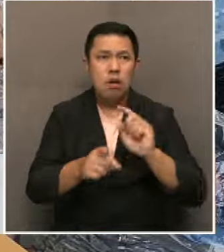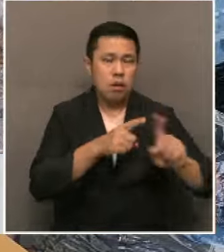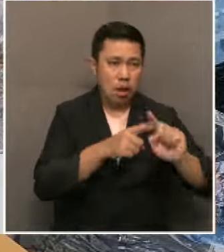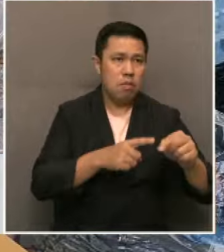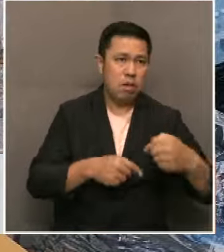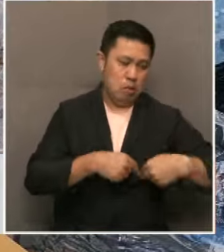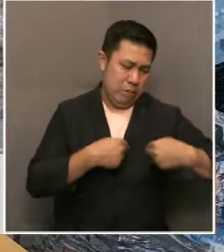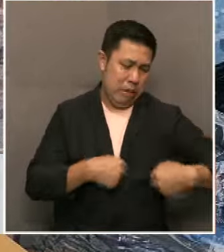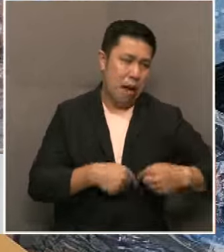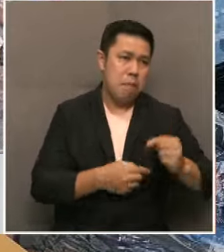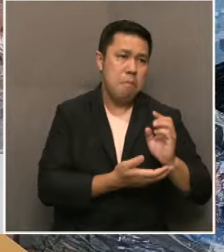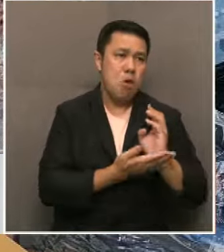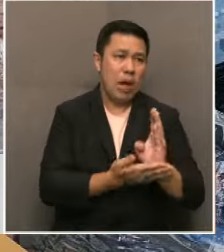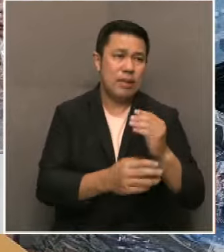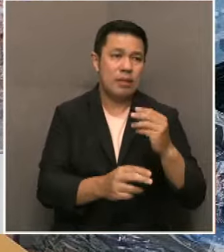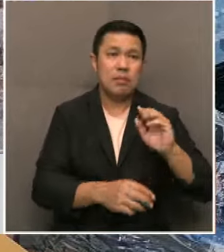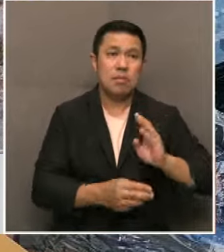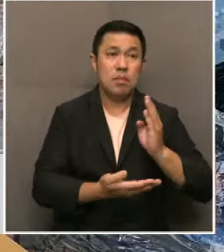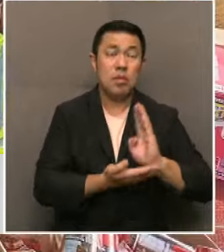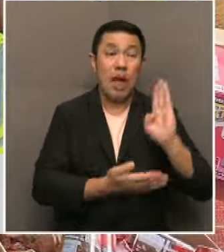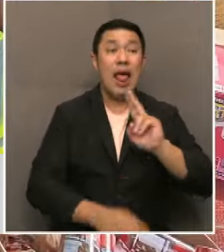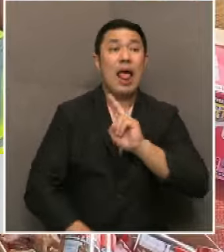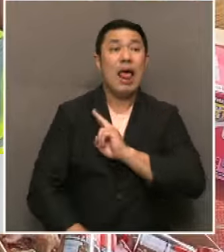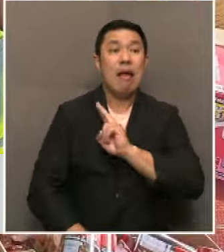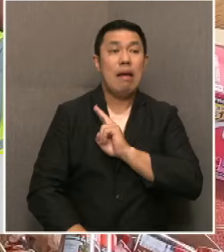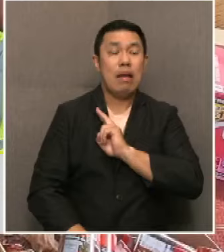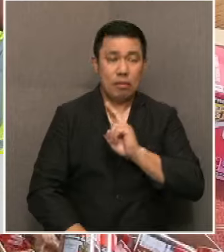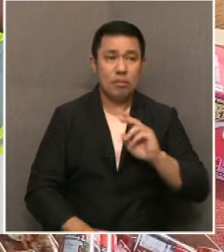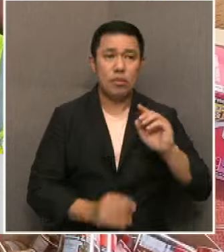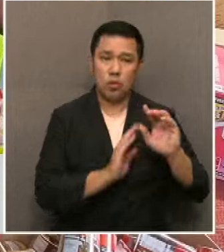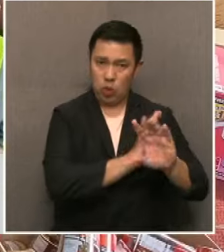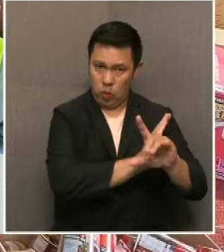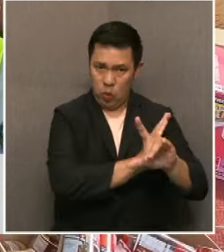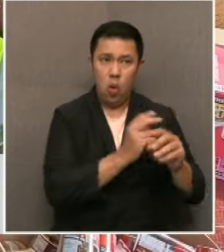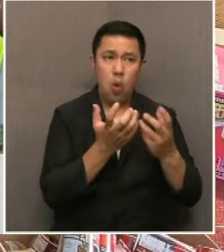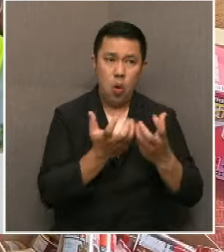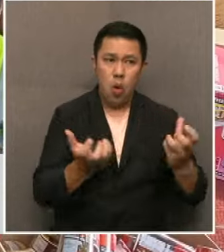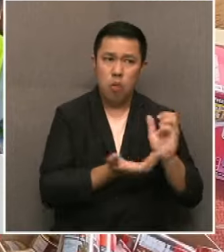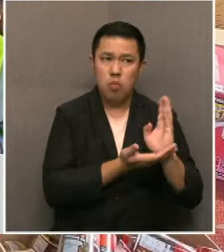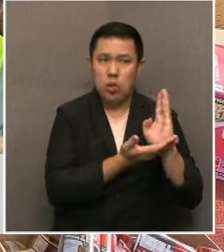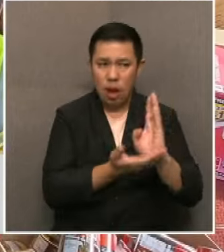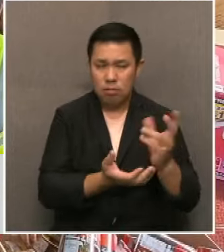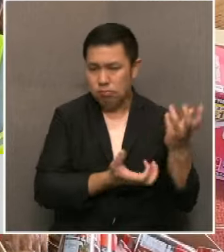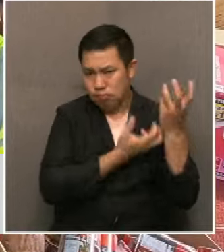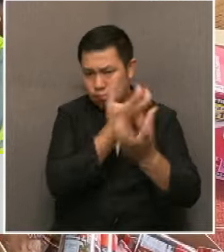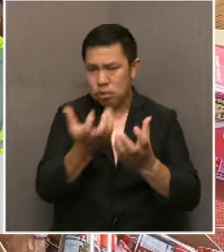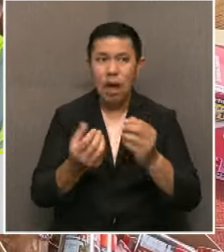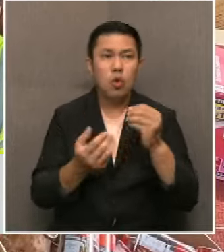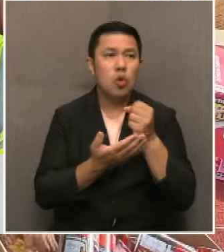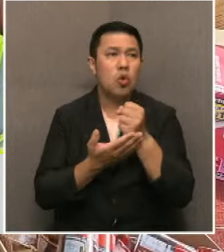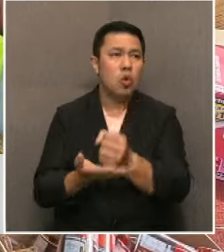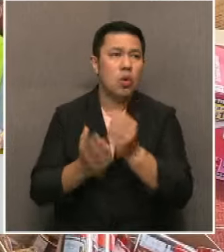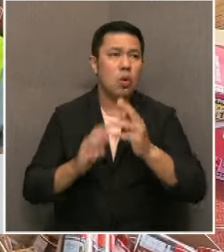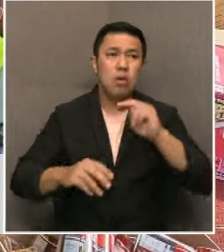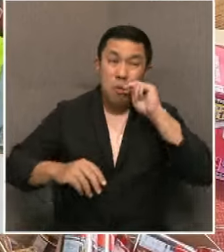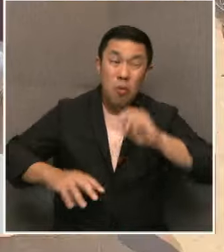ำใจจากกลุ่มบริษัทเอกชนในจังหวัดชลบุรีร่วมกันบริจาคสิ่งของจำนวนมากส่งมาช่วยเหลือผู้ประสบภัย